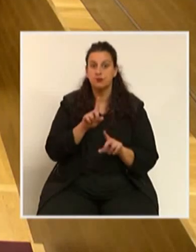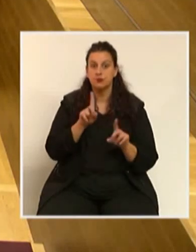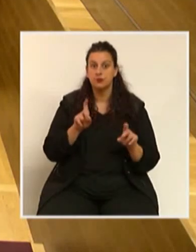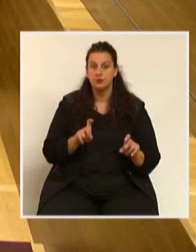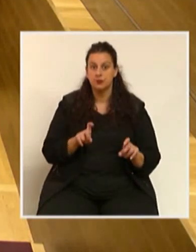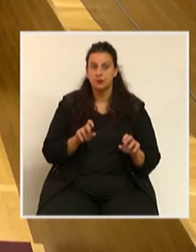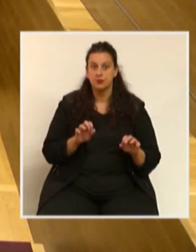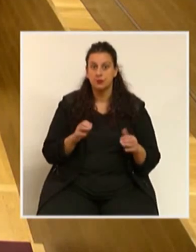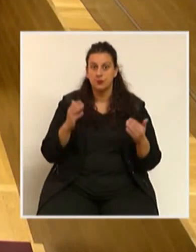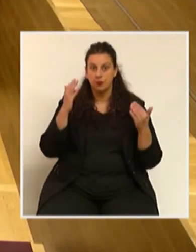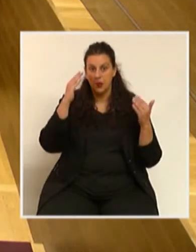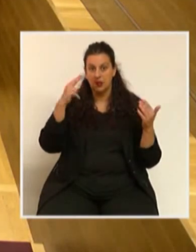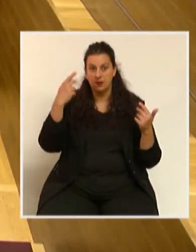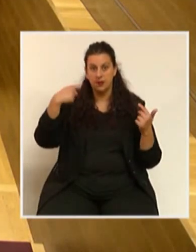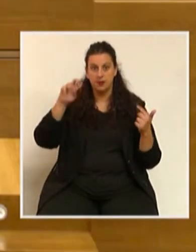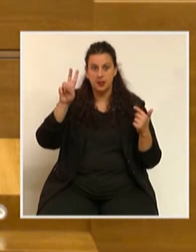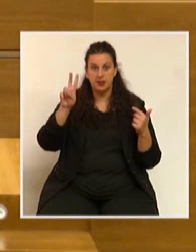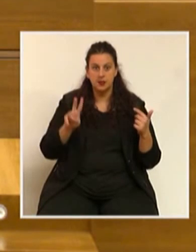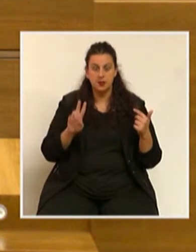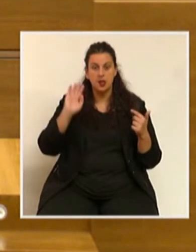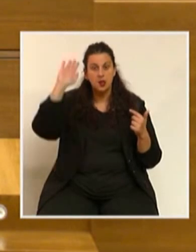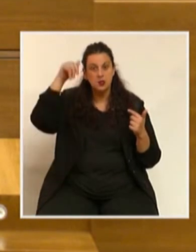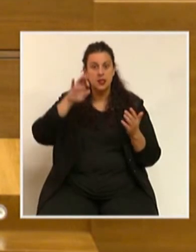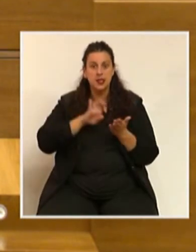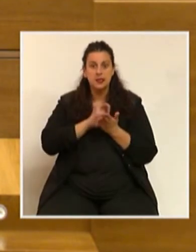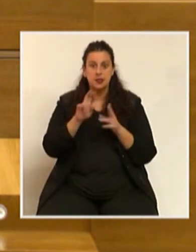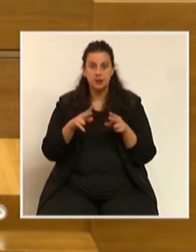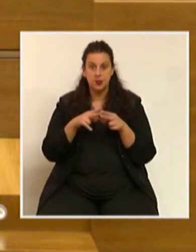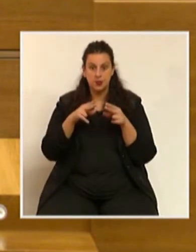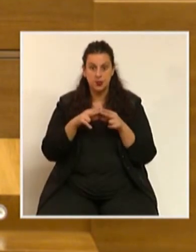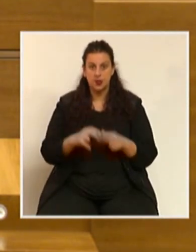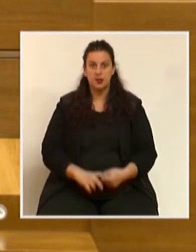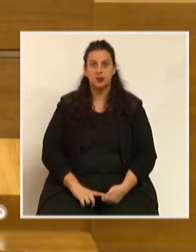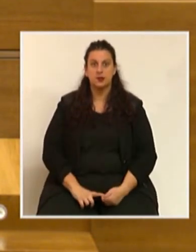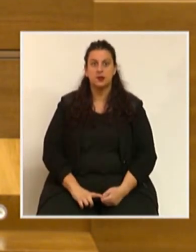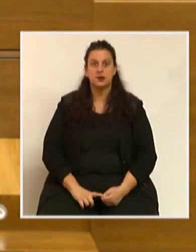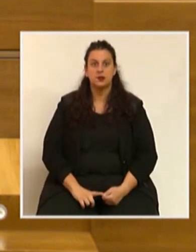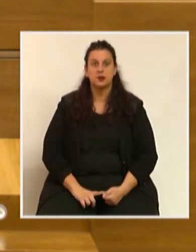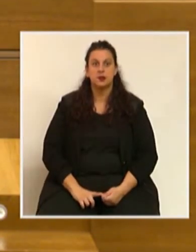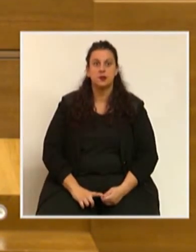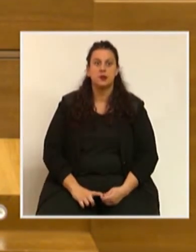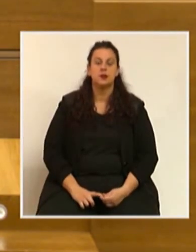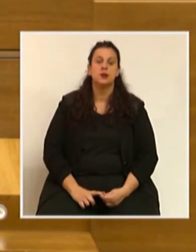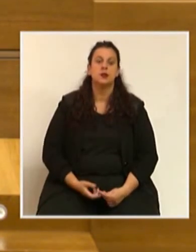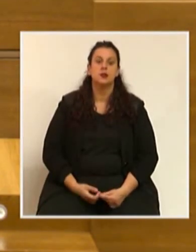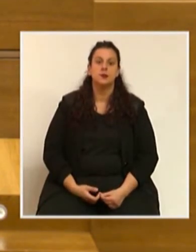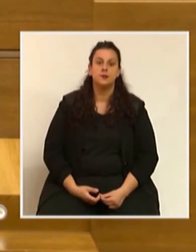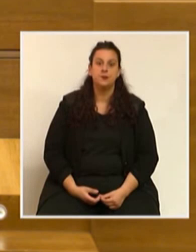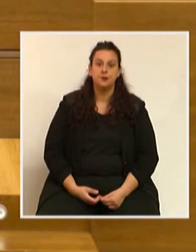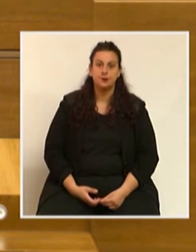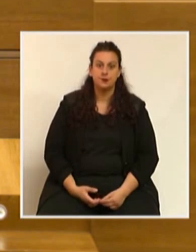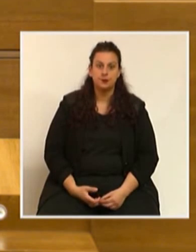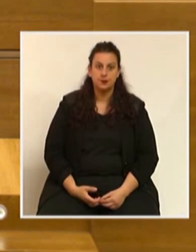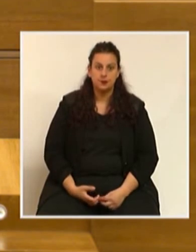que també tenim que dir que de la bancada socialista apenes hi ha gent, no? Podem veure ahí pràcticament que està buit, no sé, sí, això és una... La veritat és que